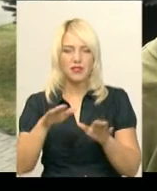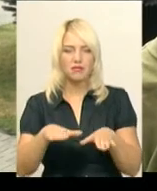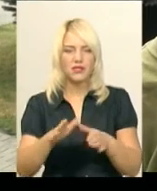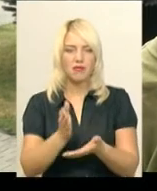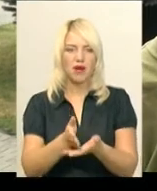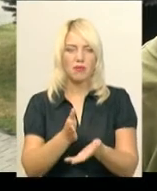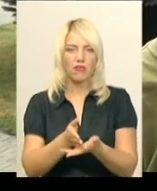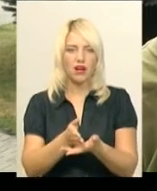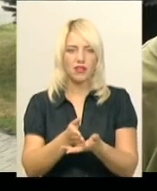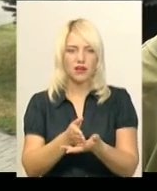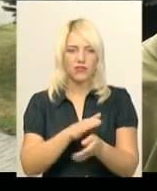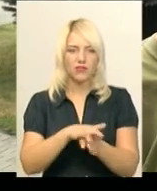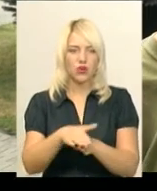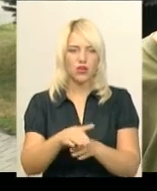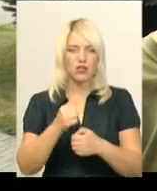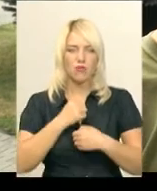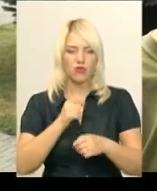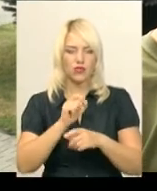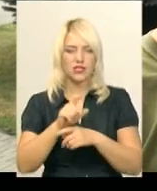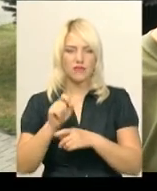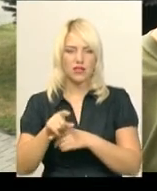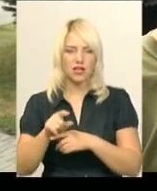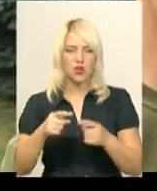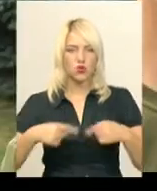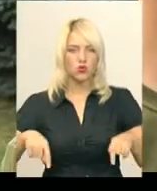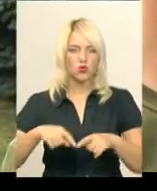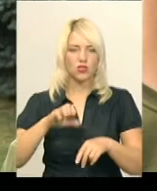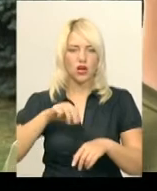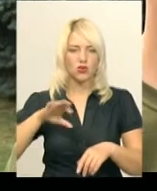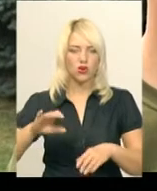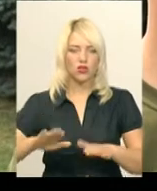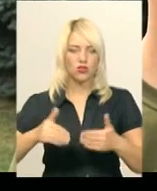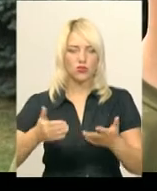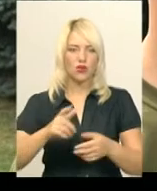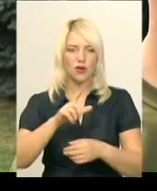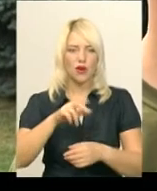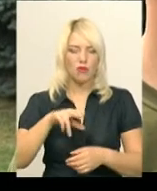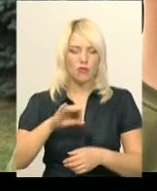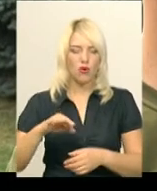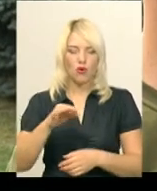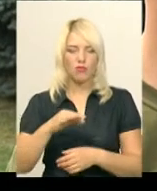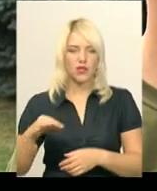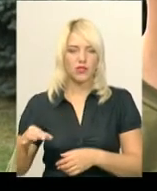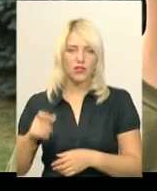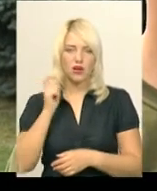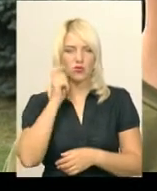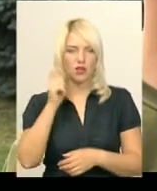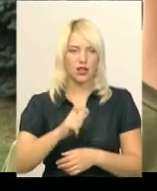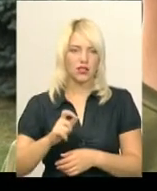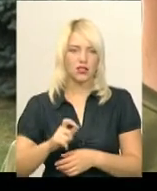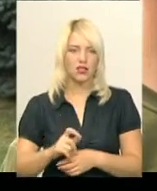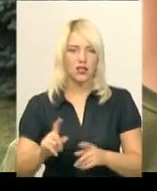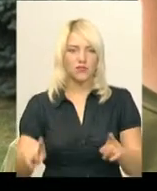перебування, виконання бойових завдань в зоні АТО. Ініційовано по областях України